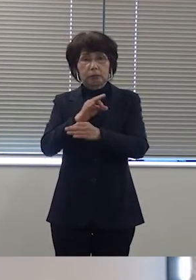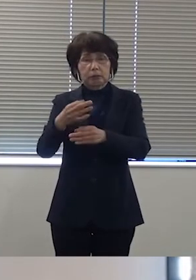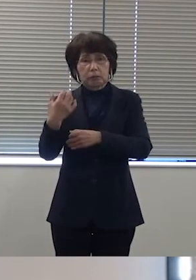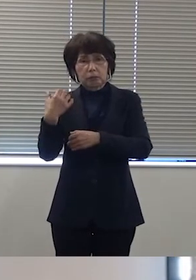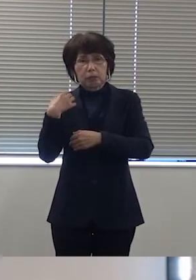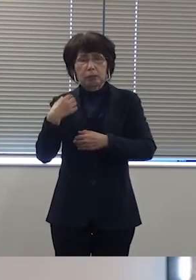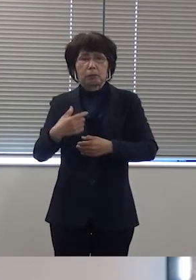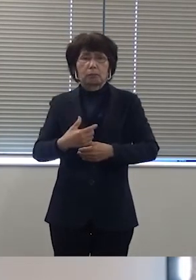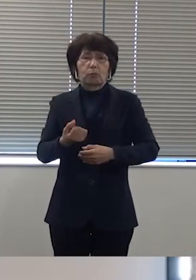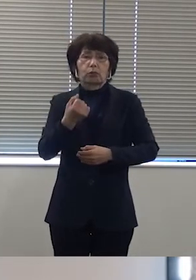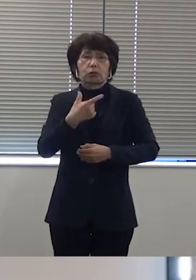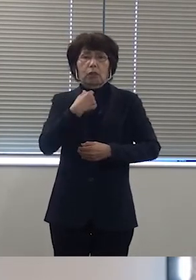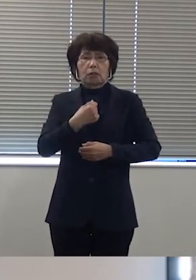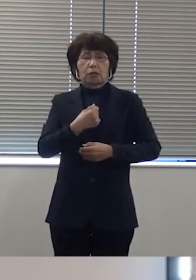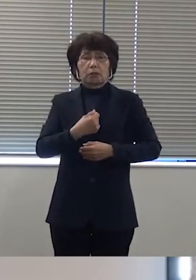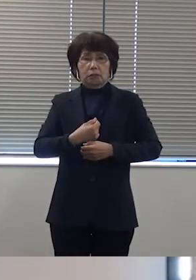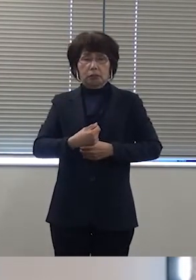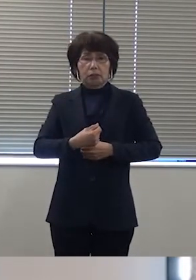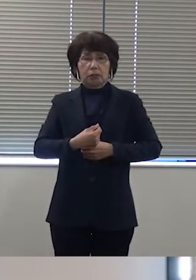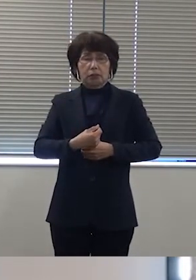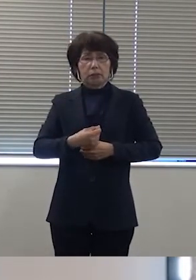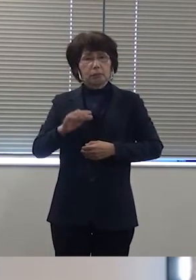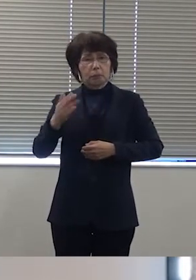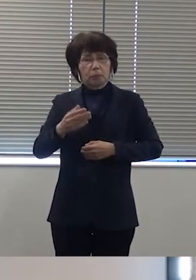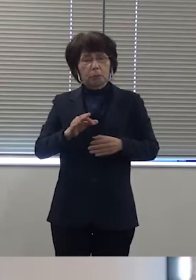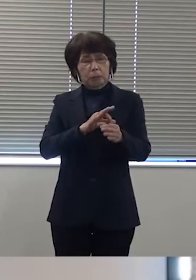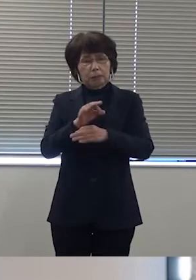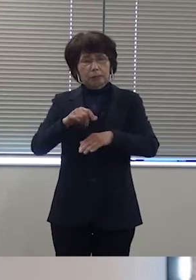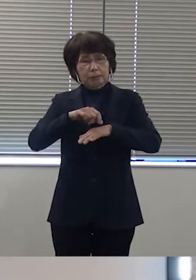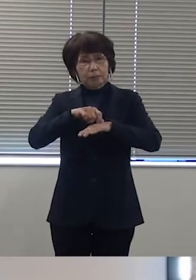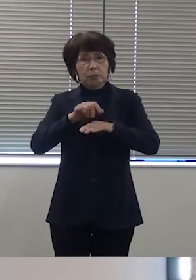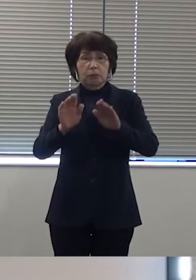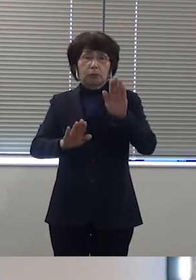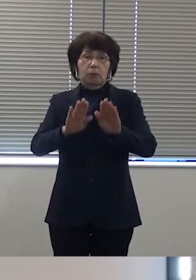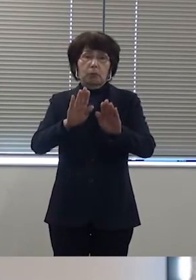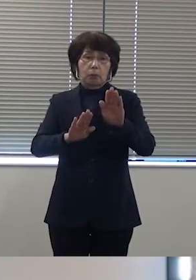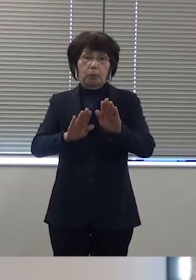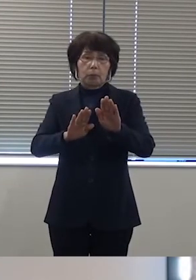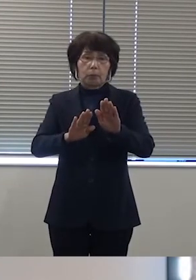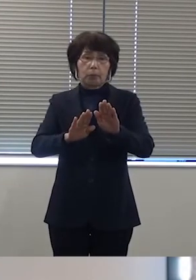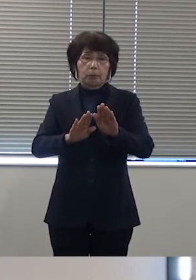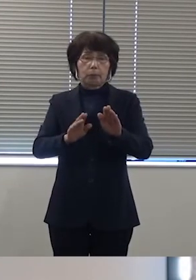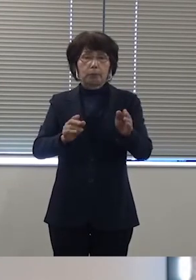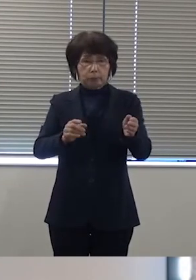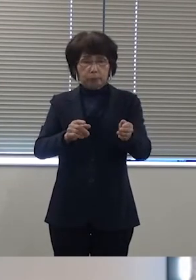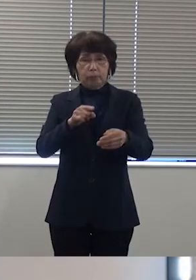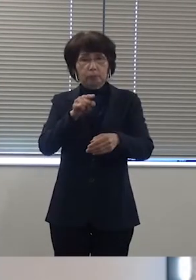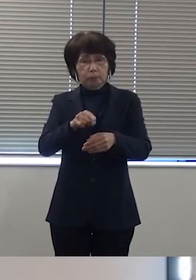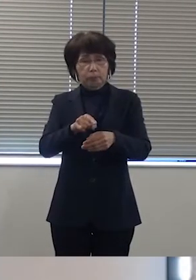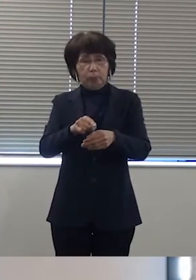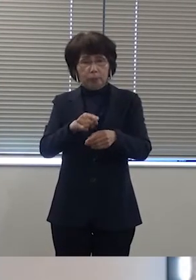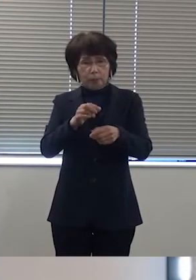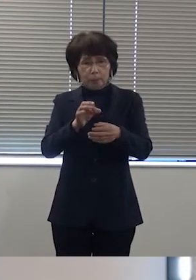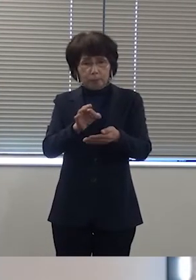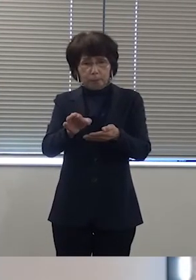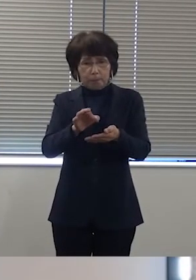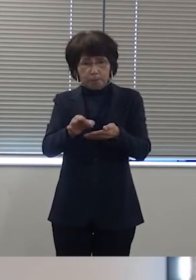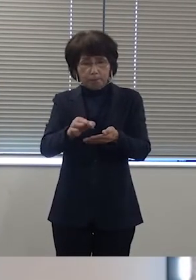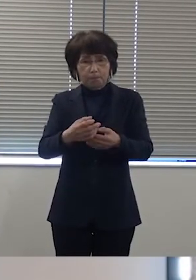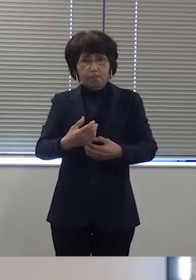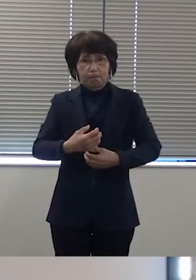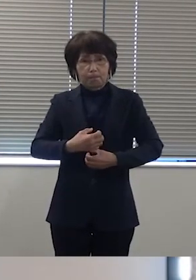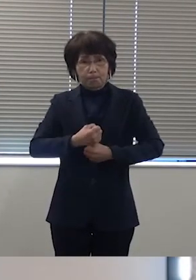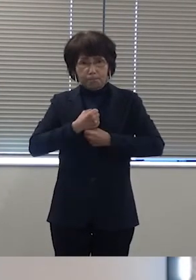ふうには考えています。 わかりました。 ちょっと補足させていただいてよろしいですか？はい、あの財政調整基